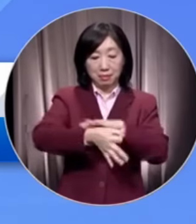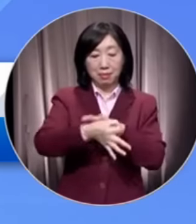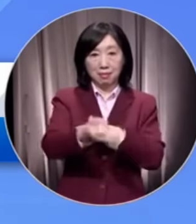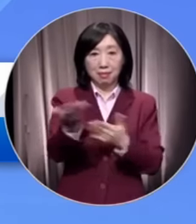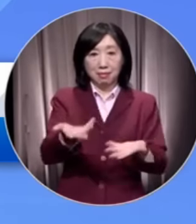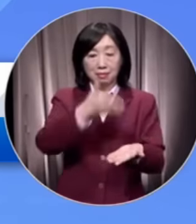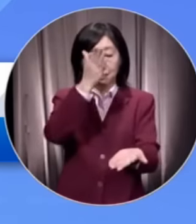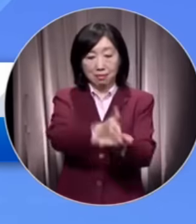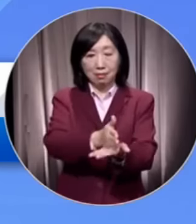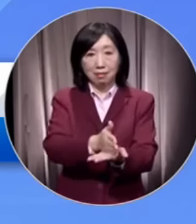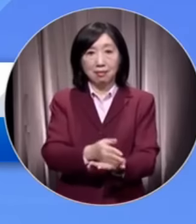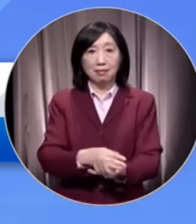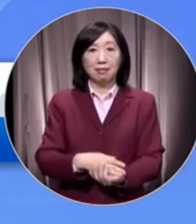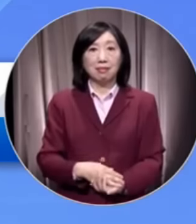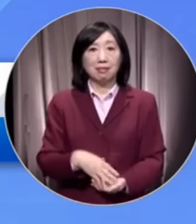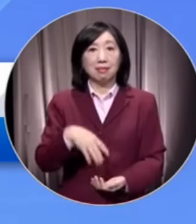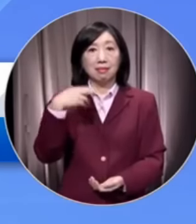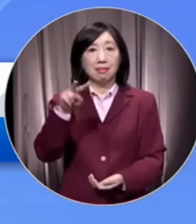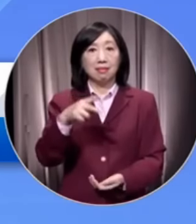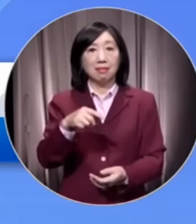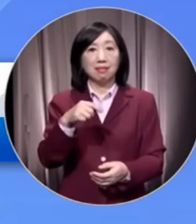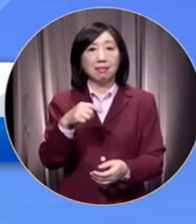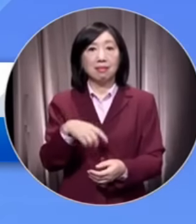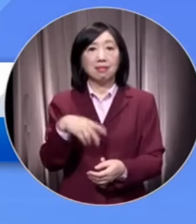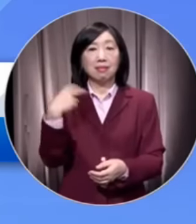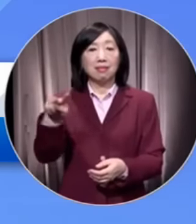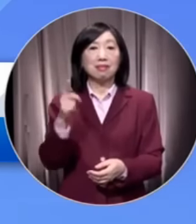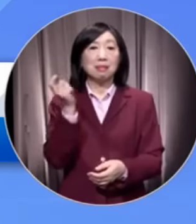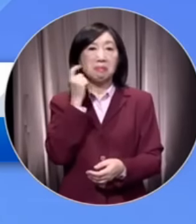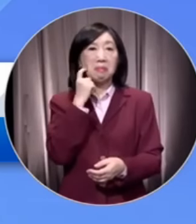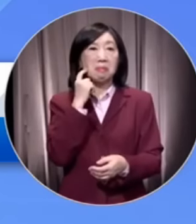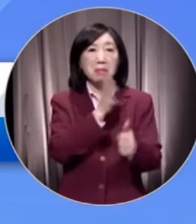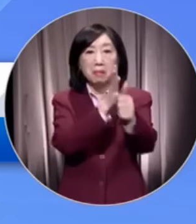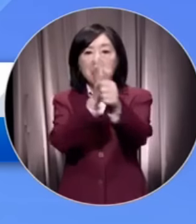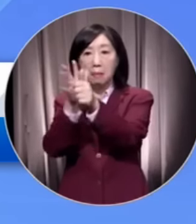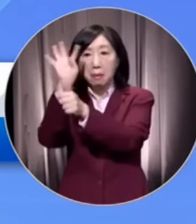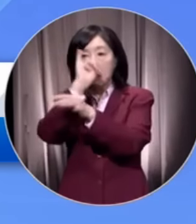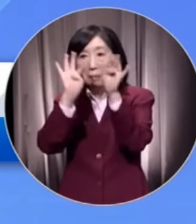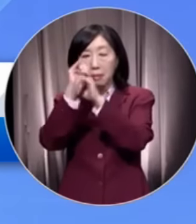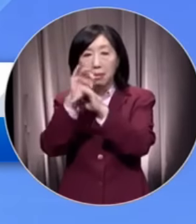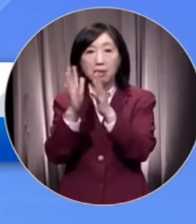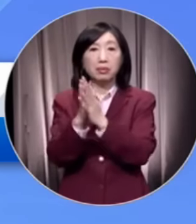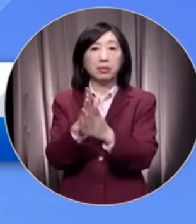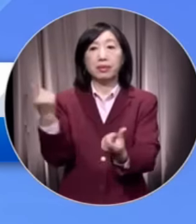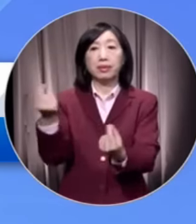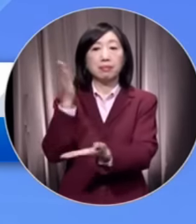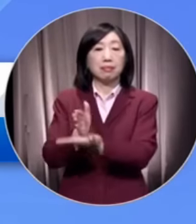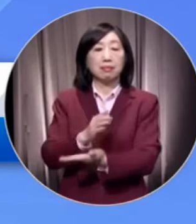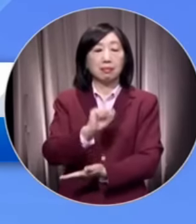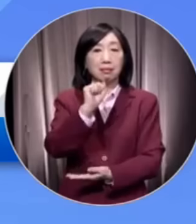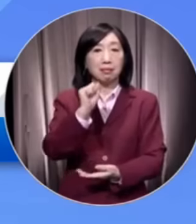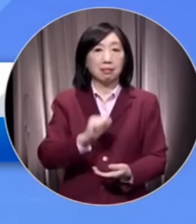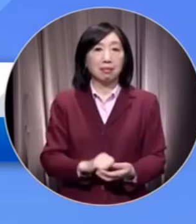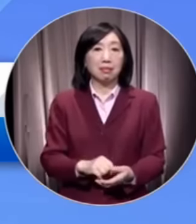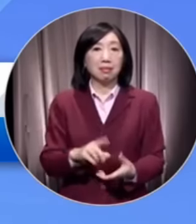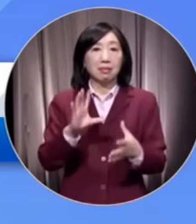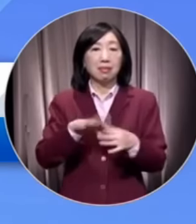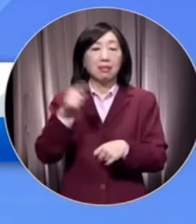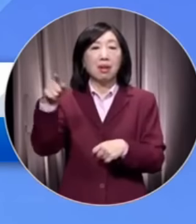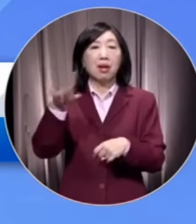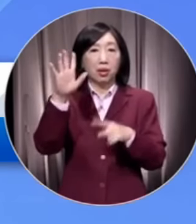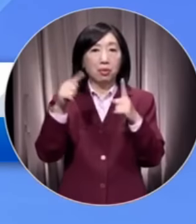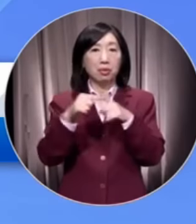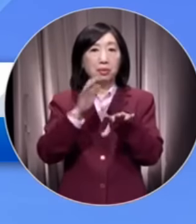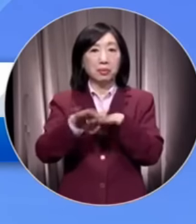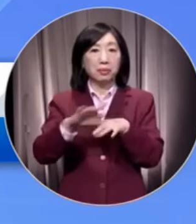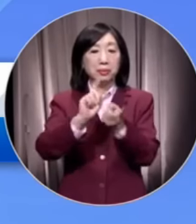情，更要制止那些做假民调的人。严格讲起来，台湾如果让这些假民调误导